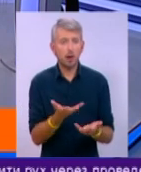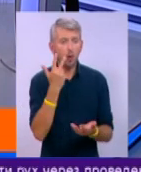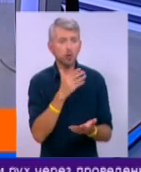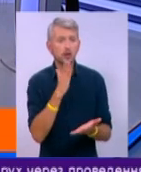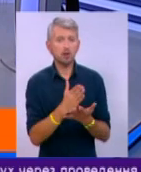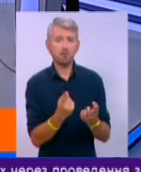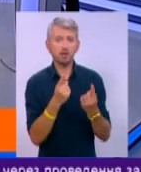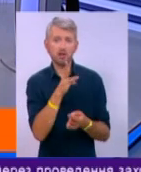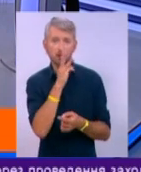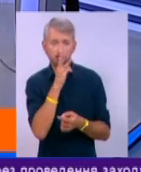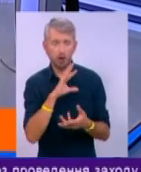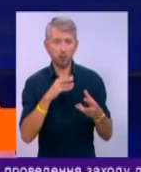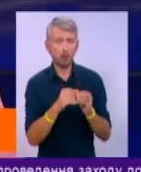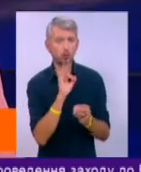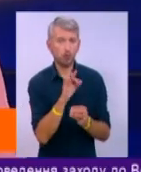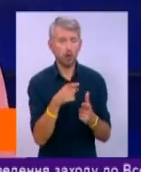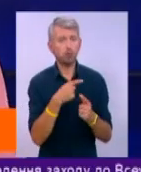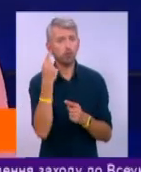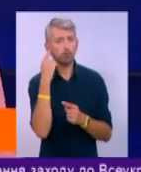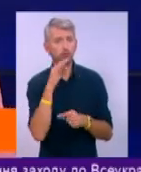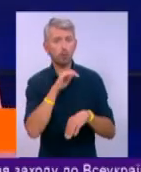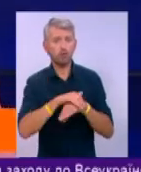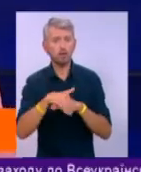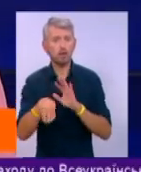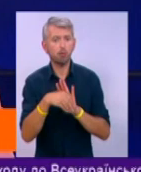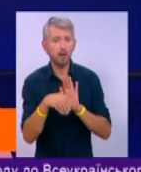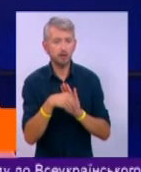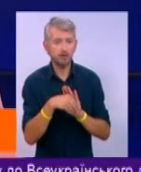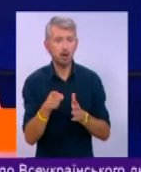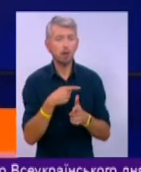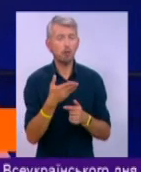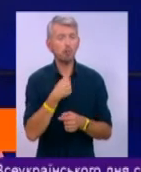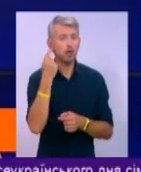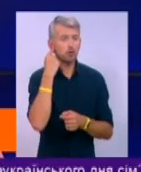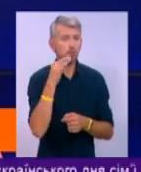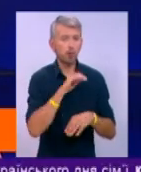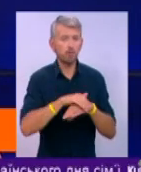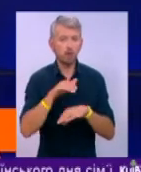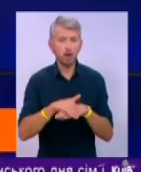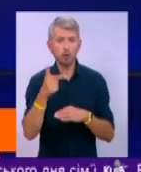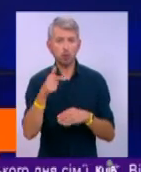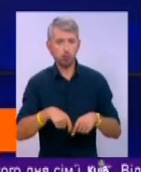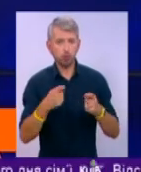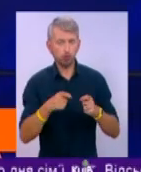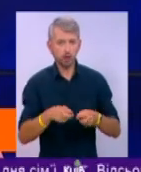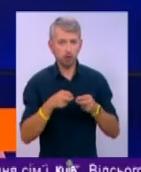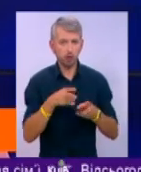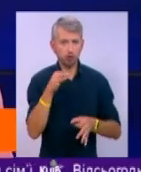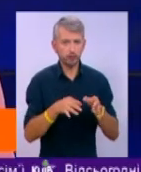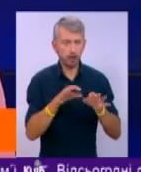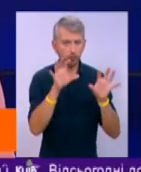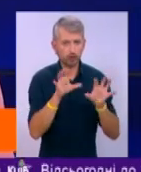великі зарплати і нуль результату, або ми чуємо про факти хабарництва, або ми чуємо про факти грубого порушення